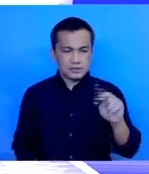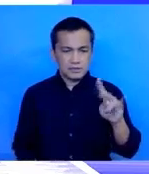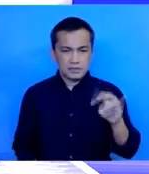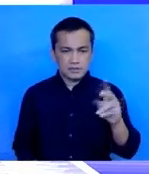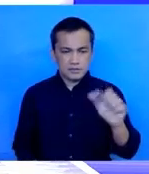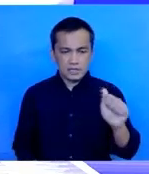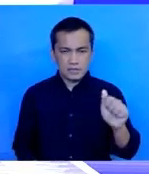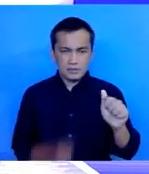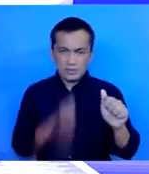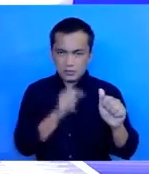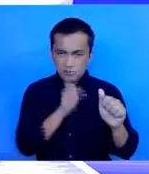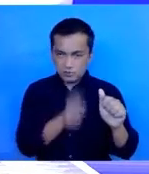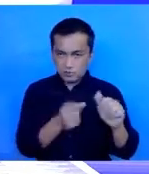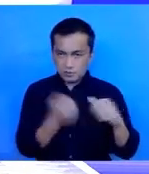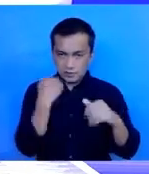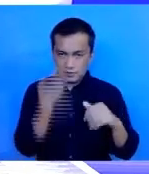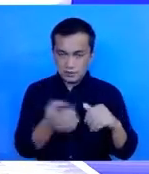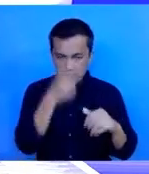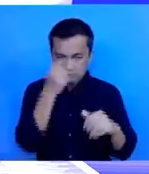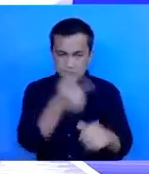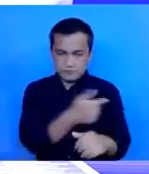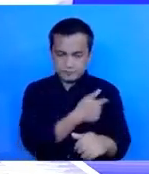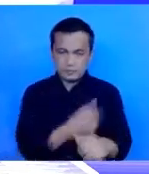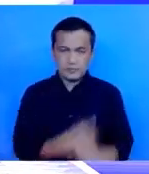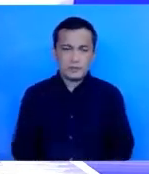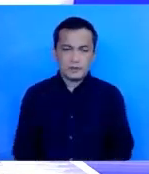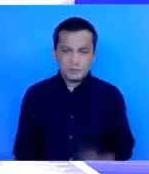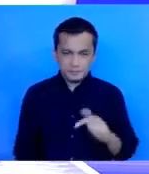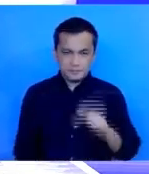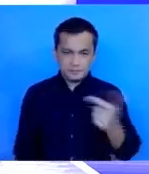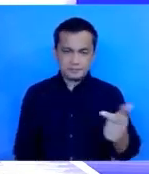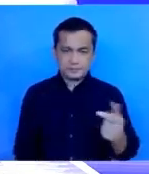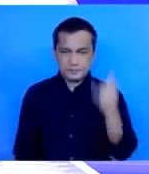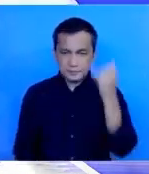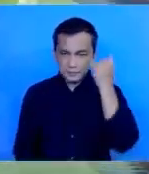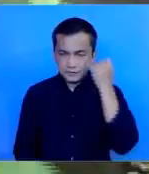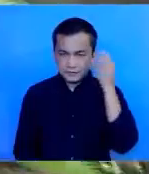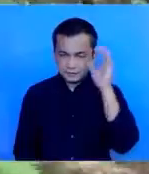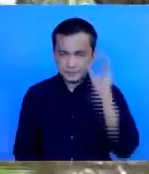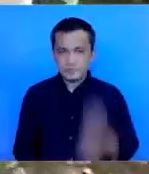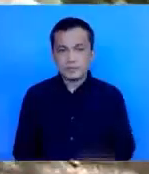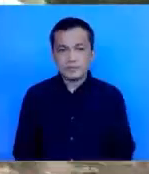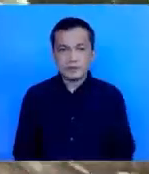naturang bakuna. Nasa frontline ang balitang yan, si JC Cosico.